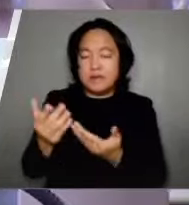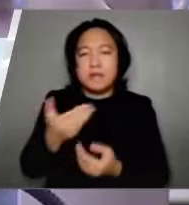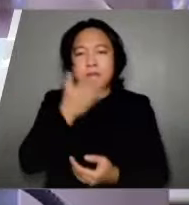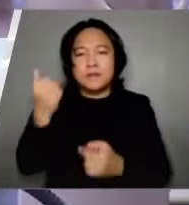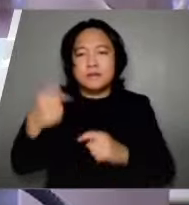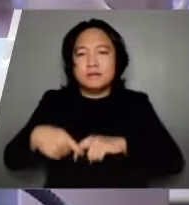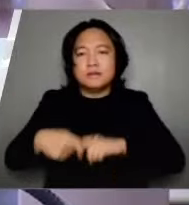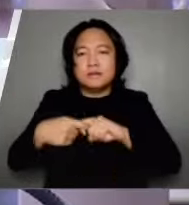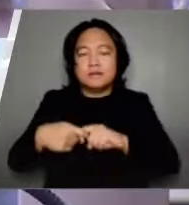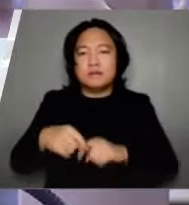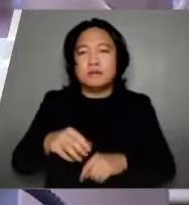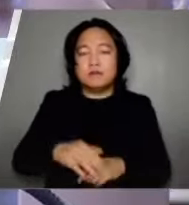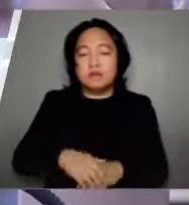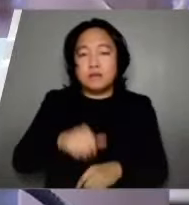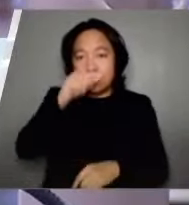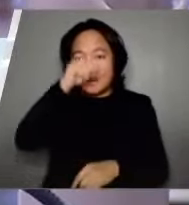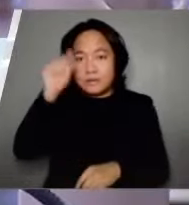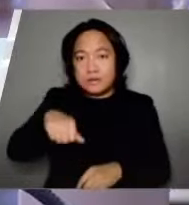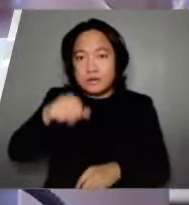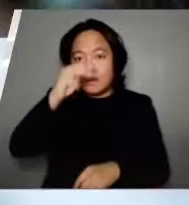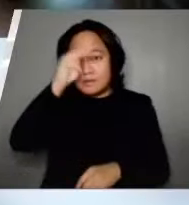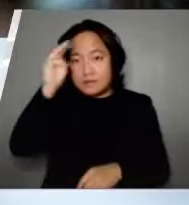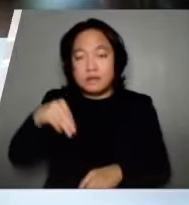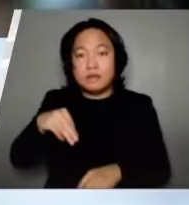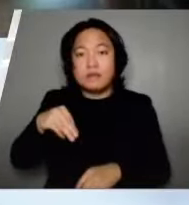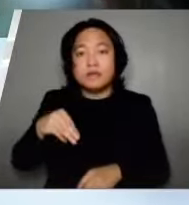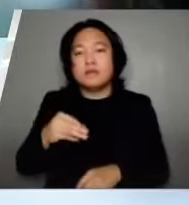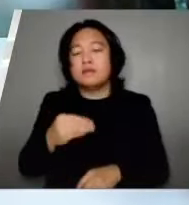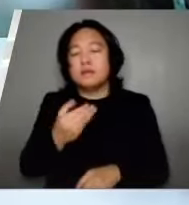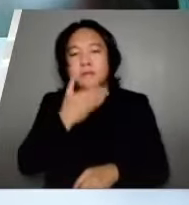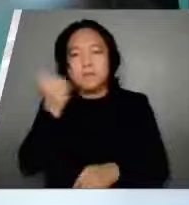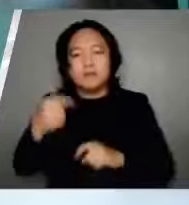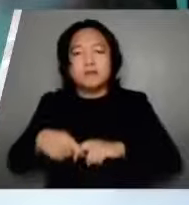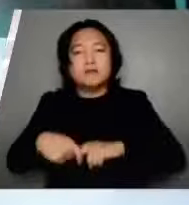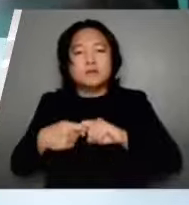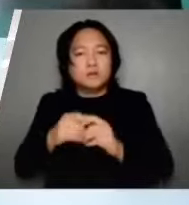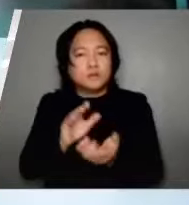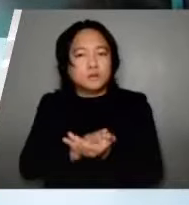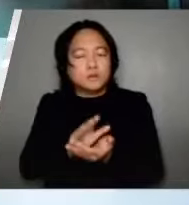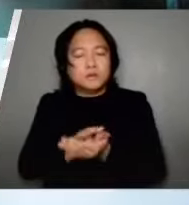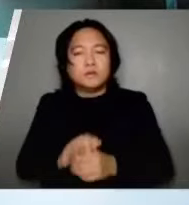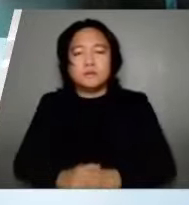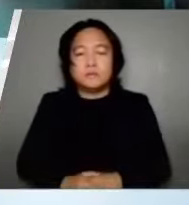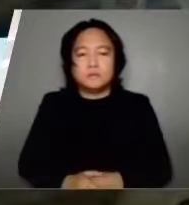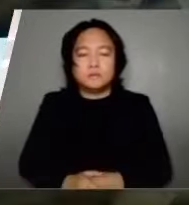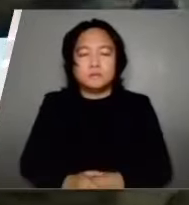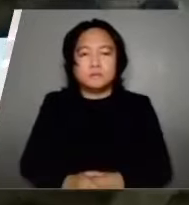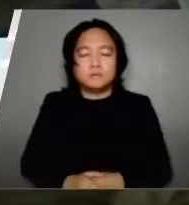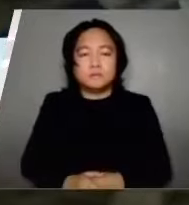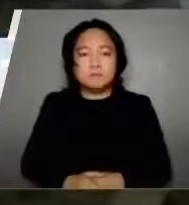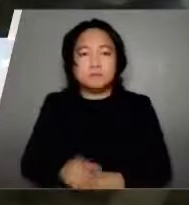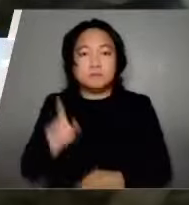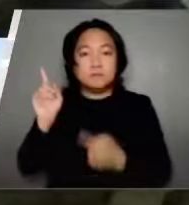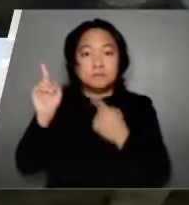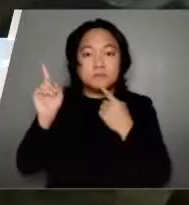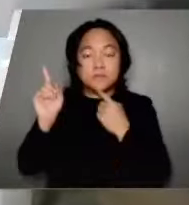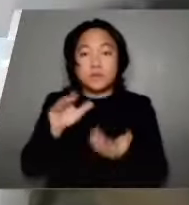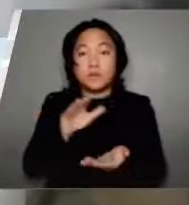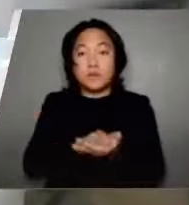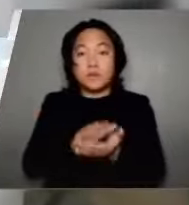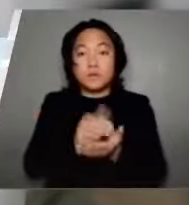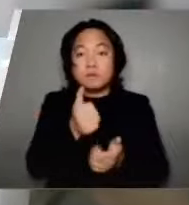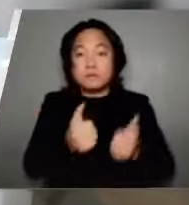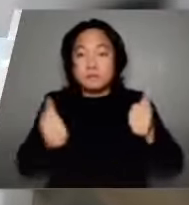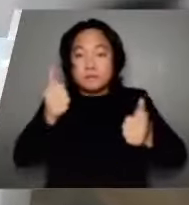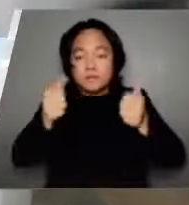brought about by climate or weather considerations. Habang wala pa yan, may kapangyarihan ng mga school administrator na magsuspende ng klase